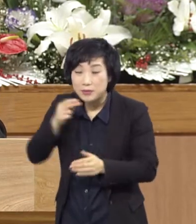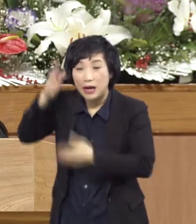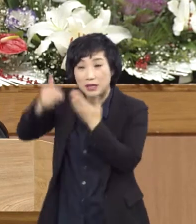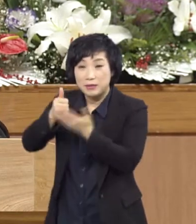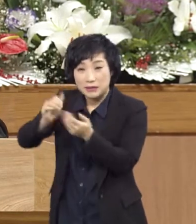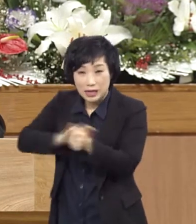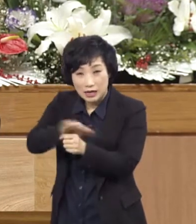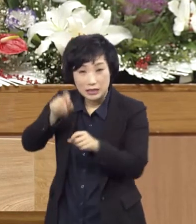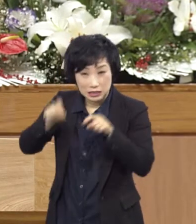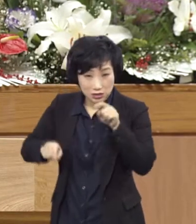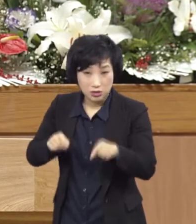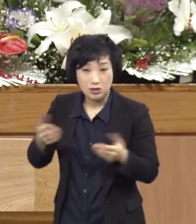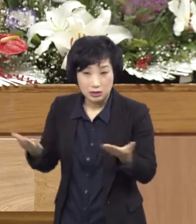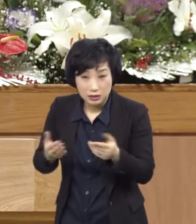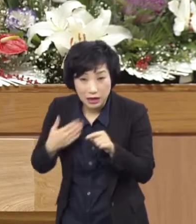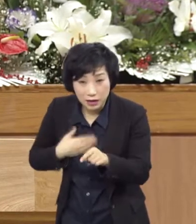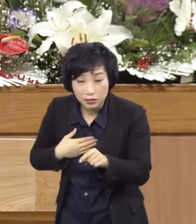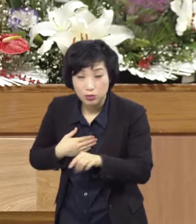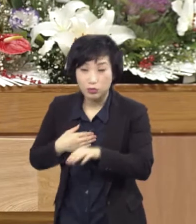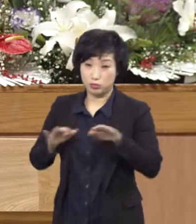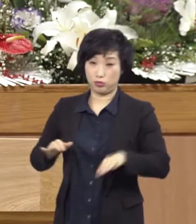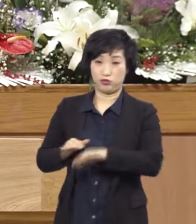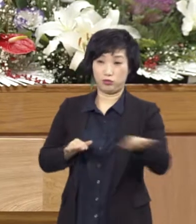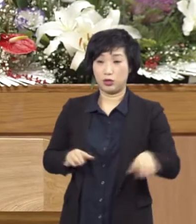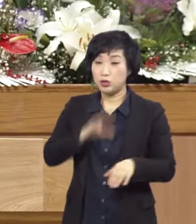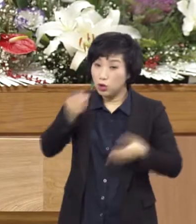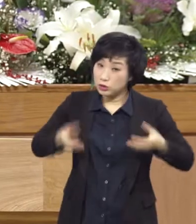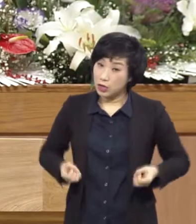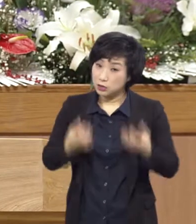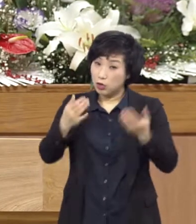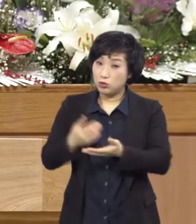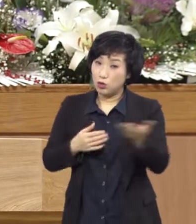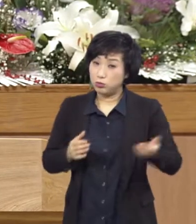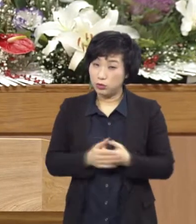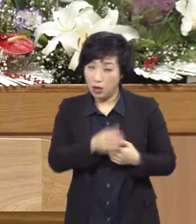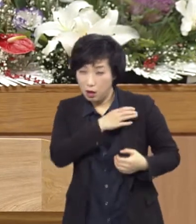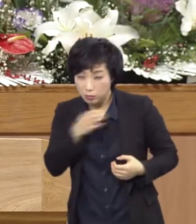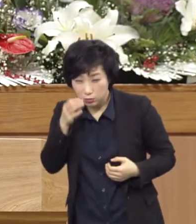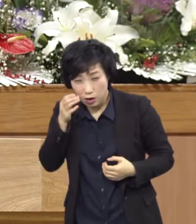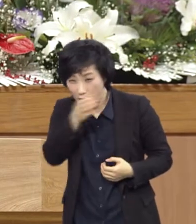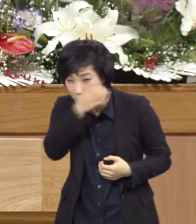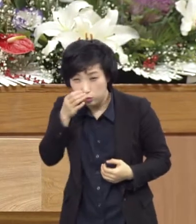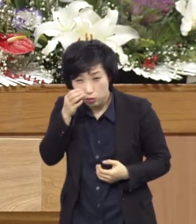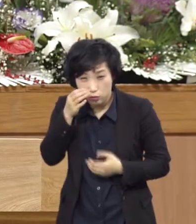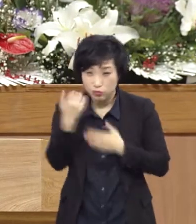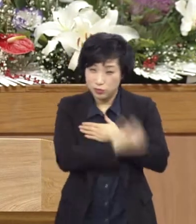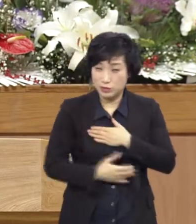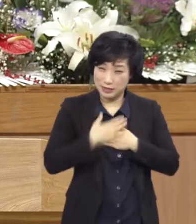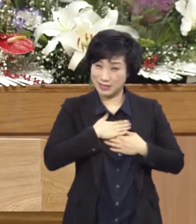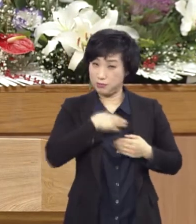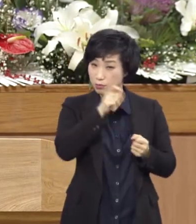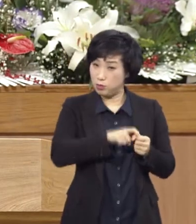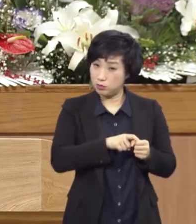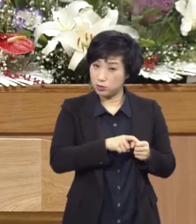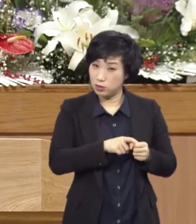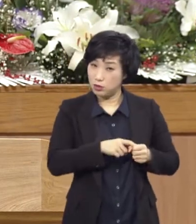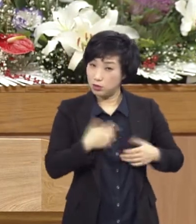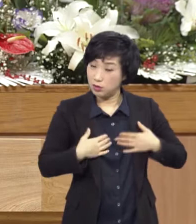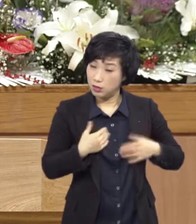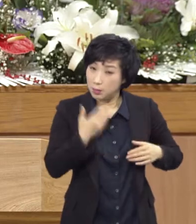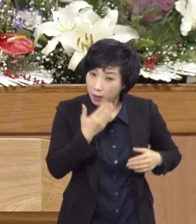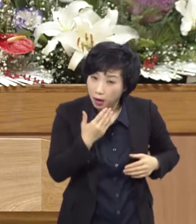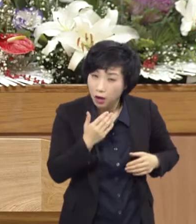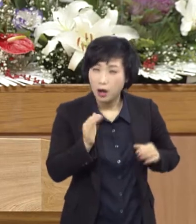사랑의 실천이거를, 어떻게 우리가 성탄절을 함부로 아무렇게나 육체의 기분을 즐기기 위해서 지낼